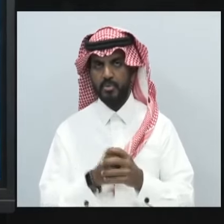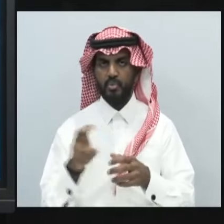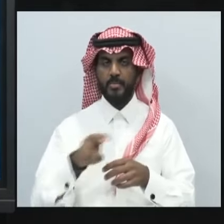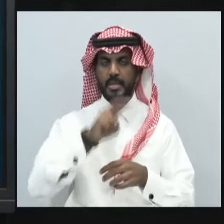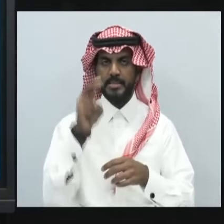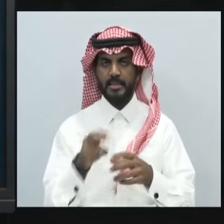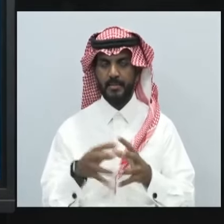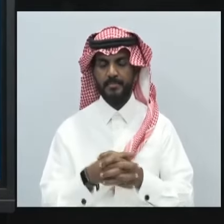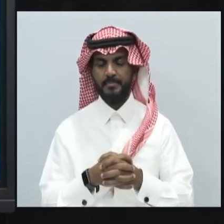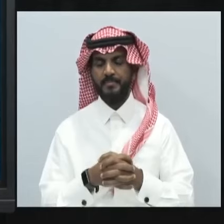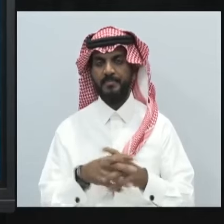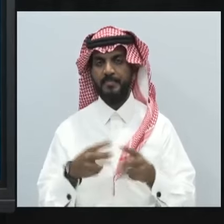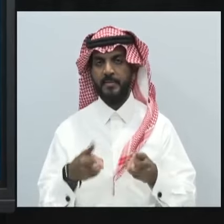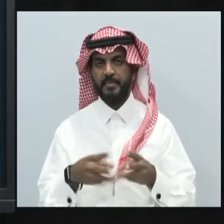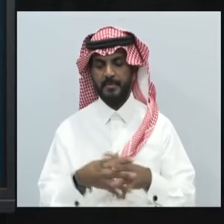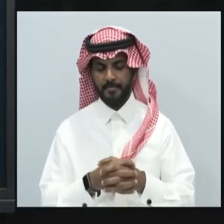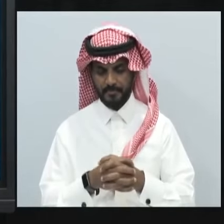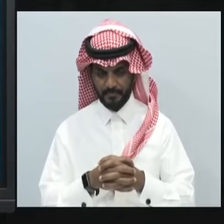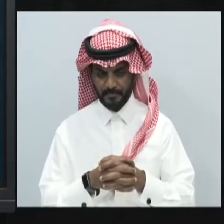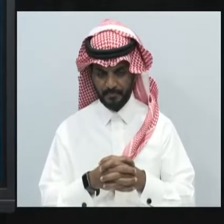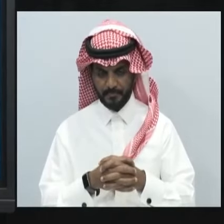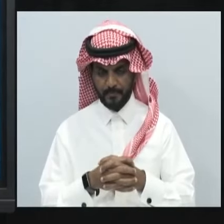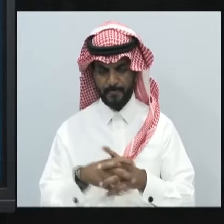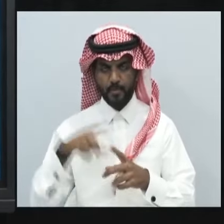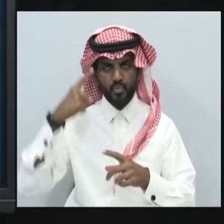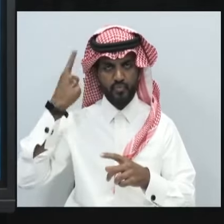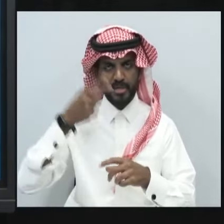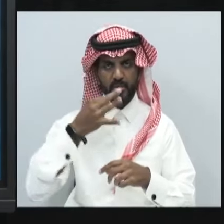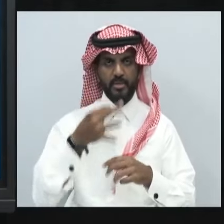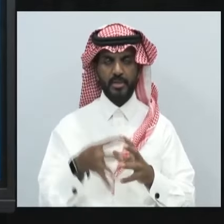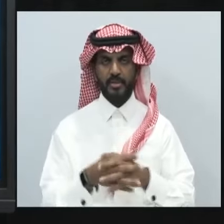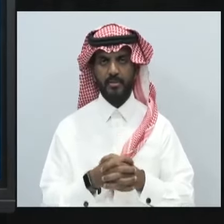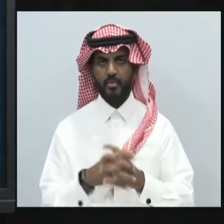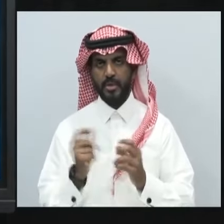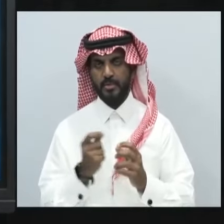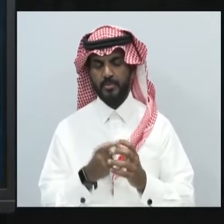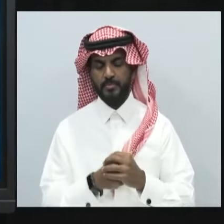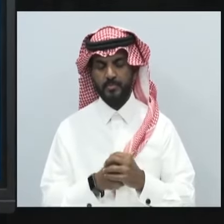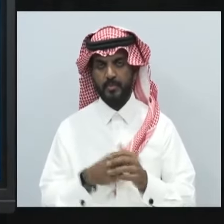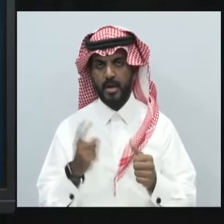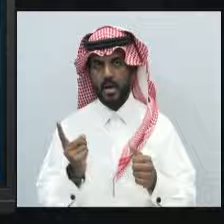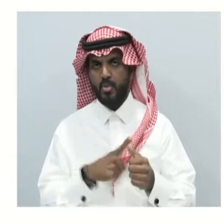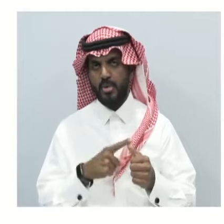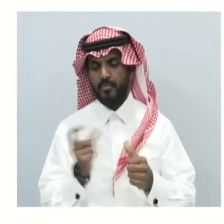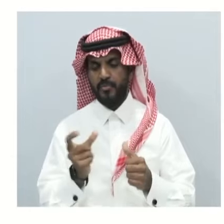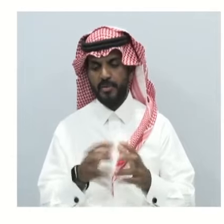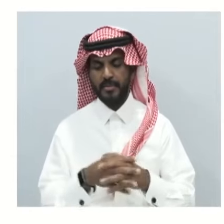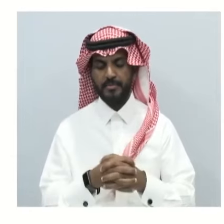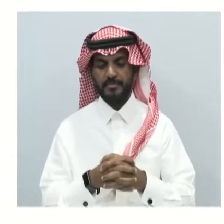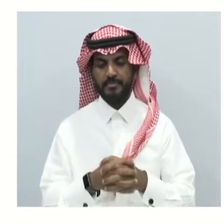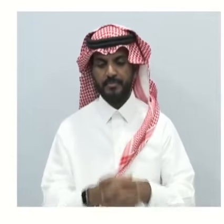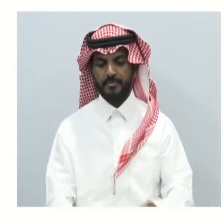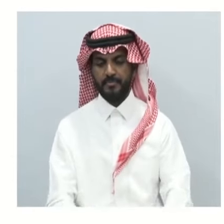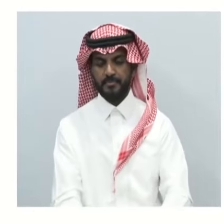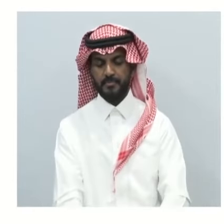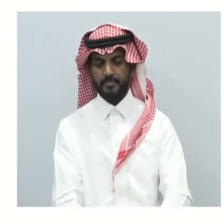الاسئله لنبدا واياكم باسئله افكر واتحدث واكتب اولا بالمفردات نشاهد